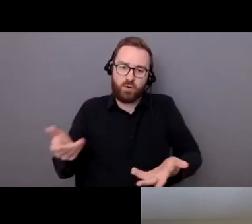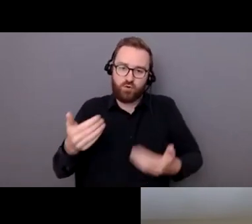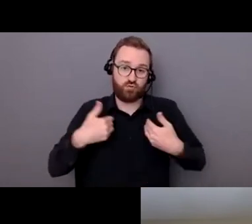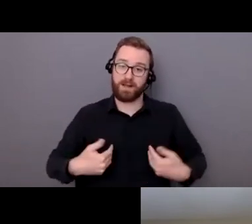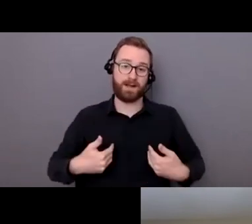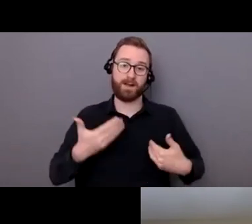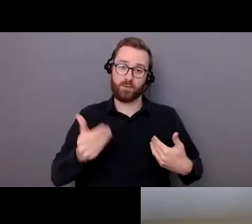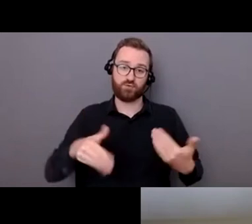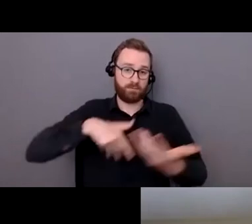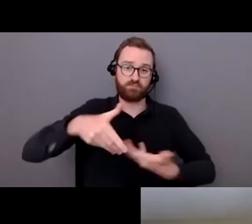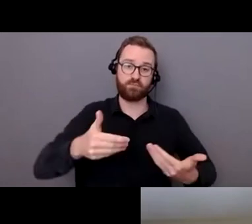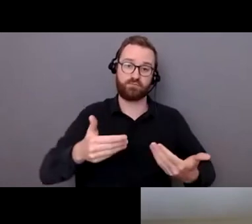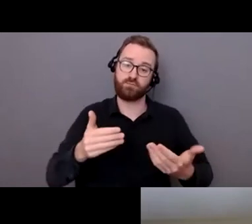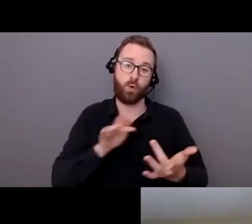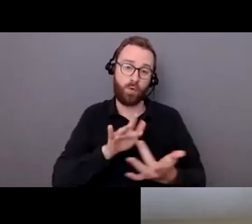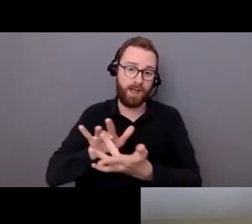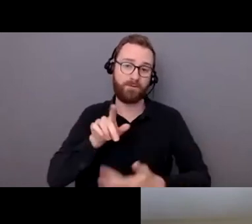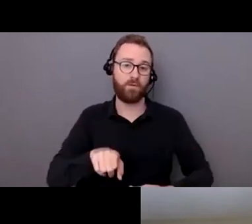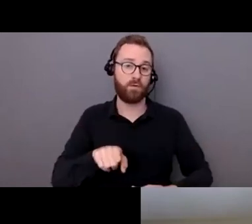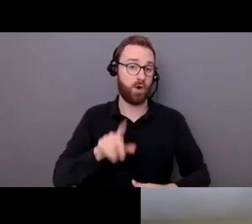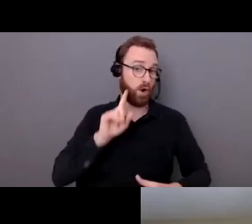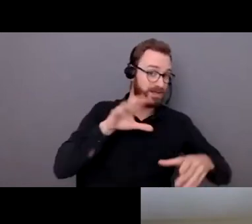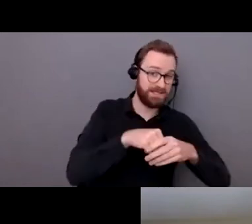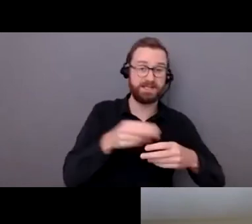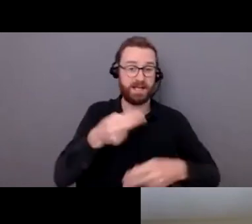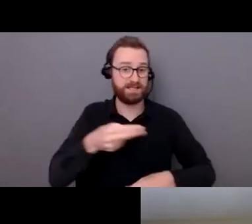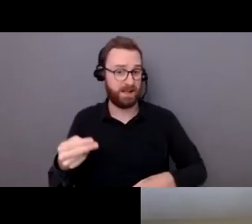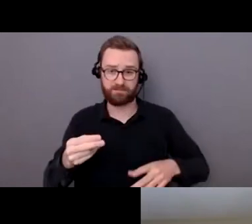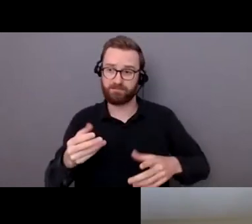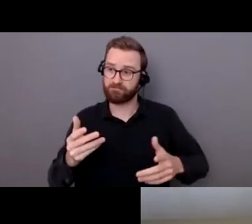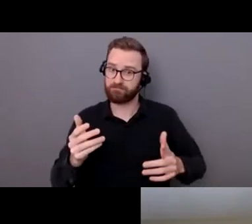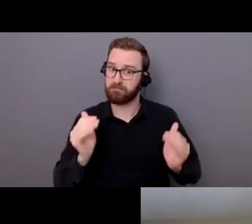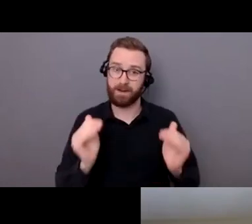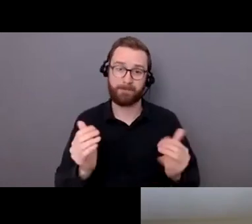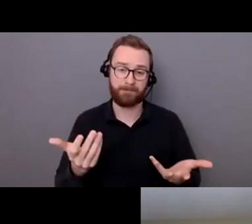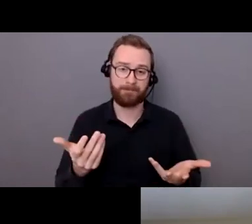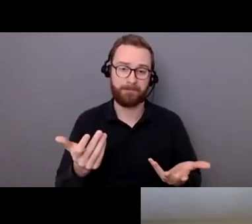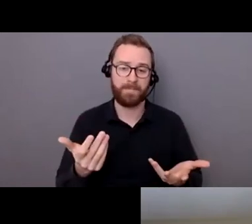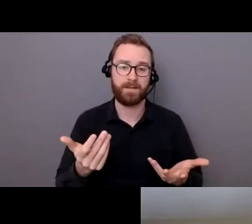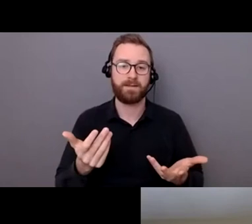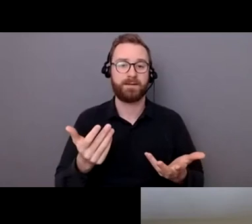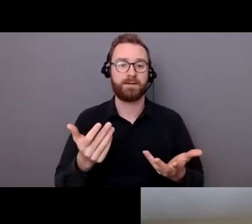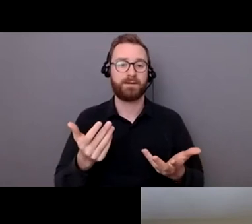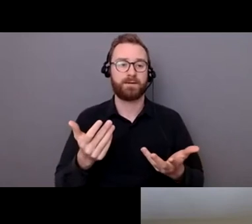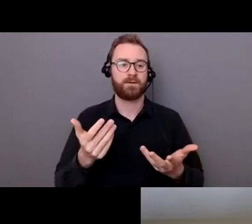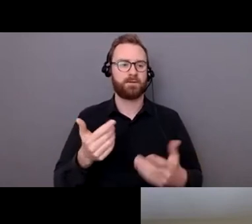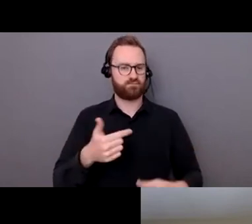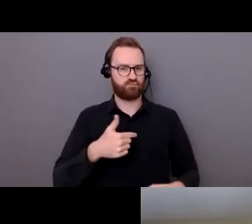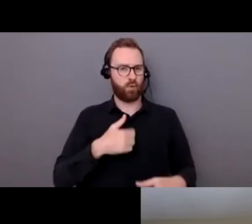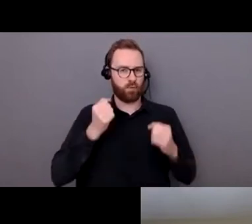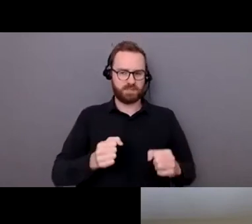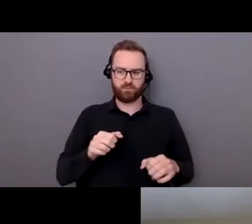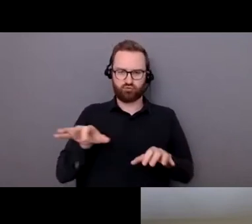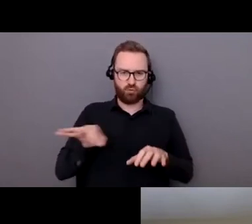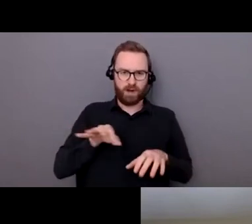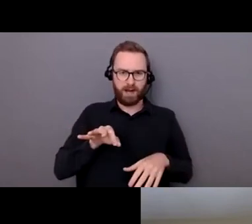les gens du trouble du spectre de l'autisme, c'est encore vrai pour les personnes handicapées. Donc, il y a un choix de dire parfois, est-ce que je peux aussi travailler de la maison?